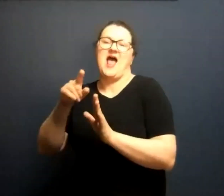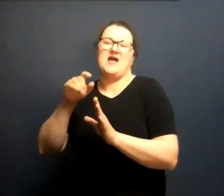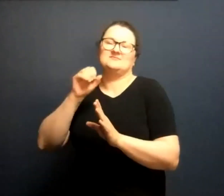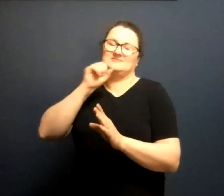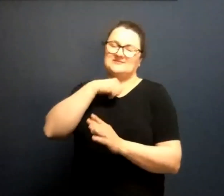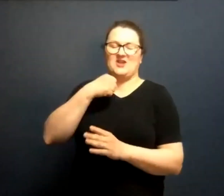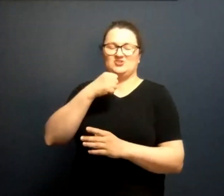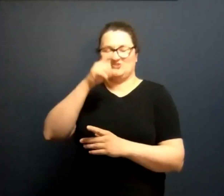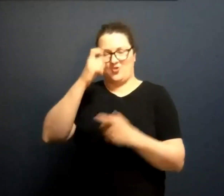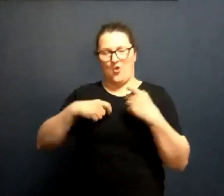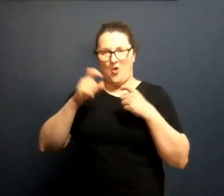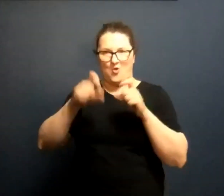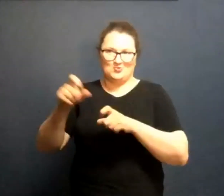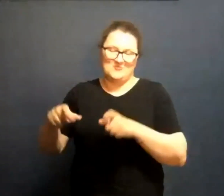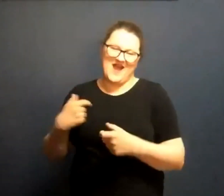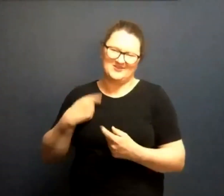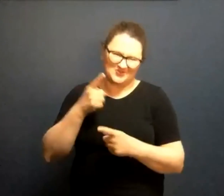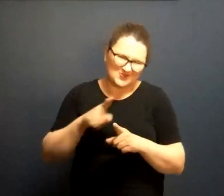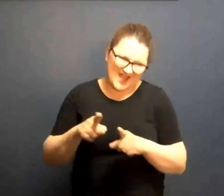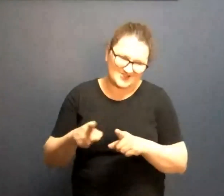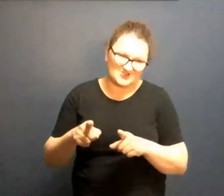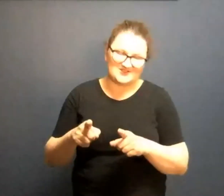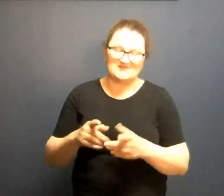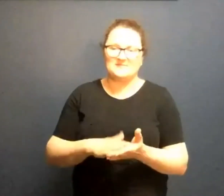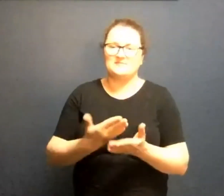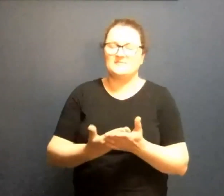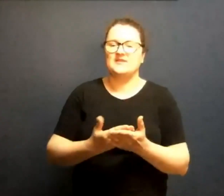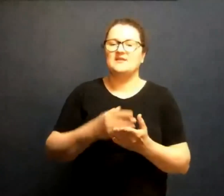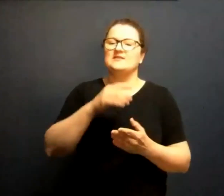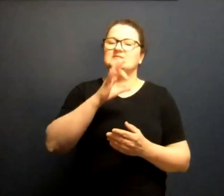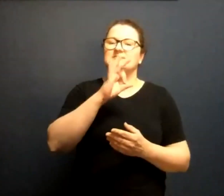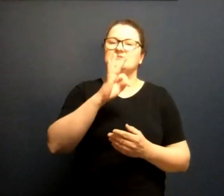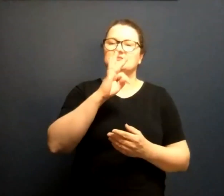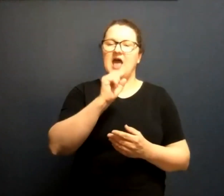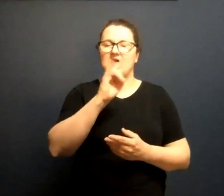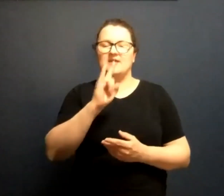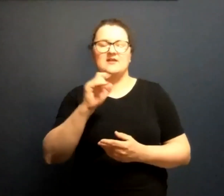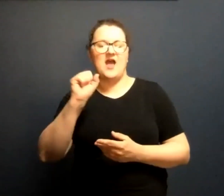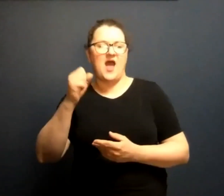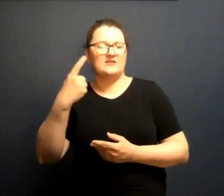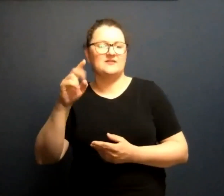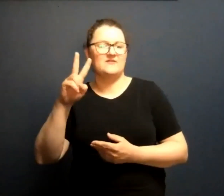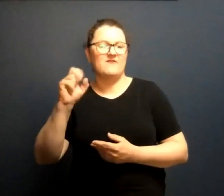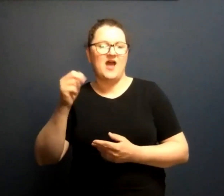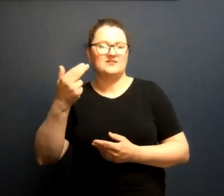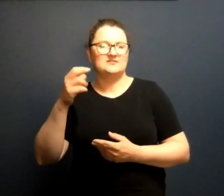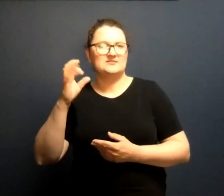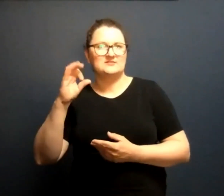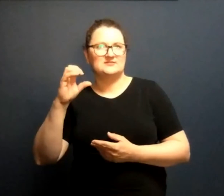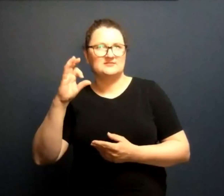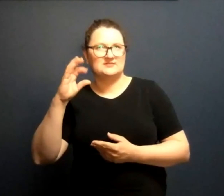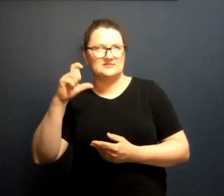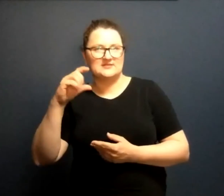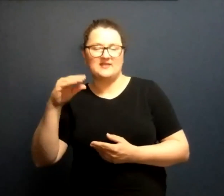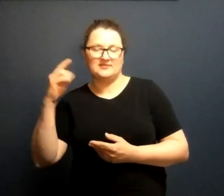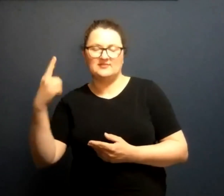starszych ludzi? Style Advanced, polecam taki blog blogera z Nowego Jorku, który robi